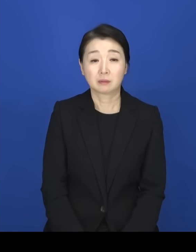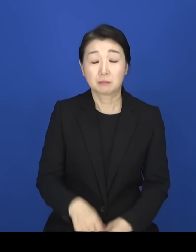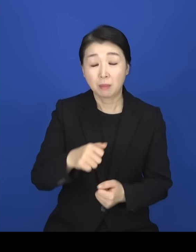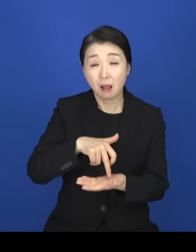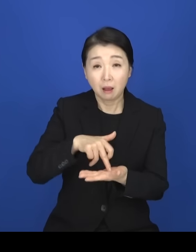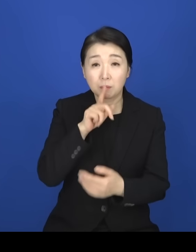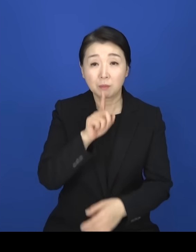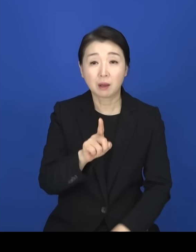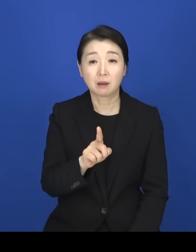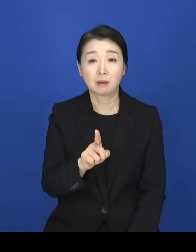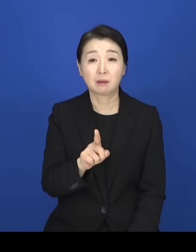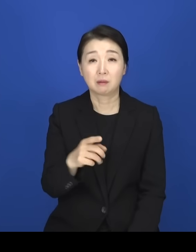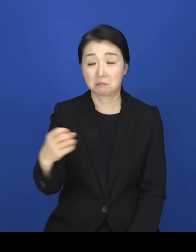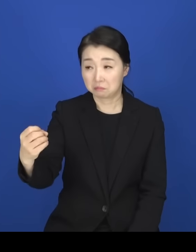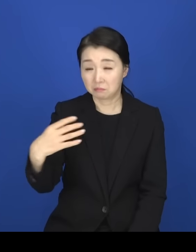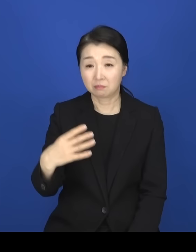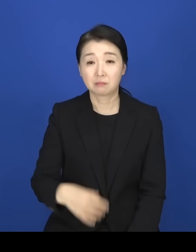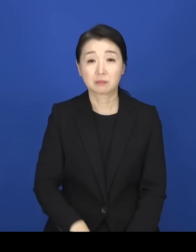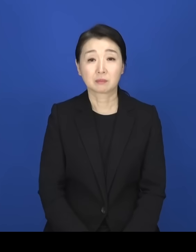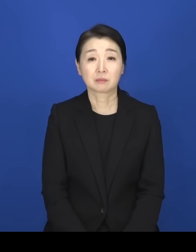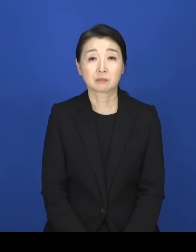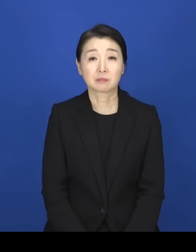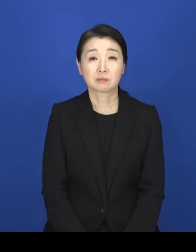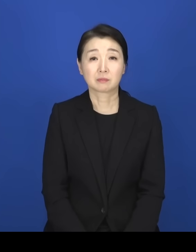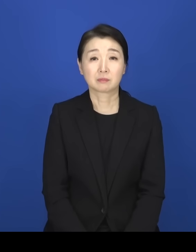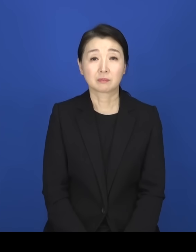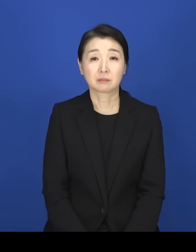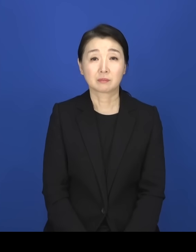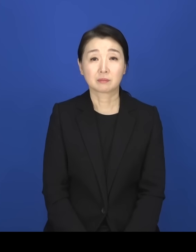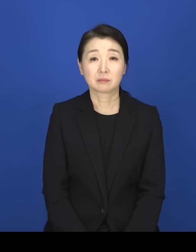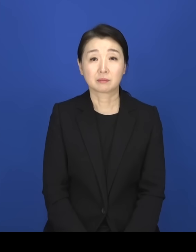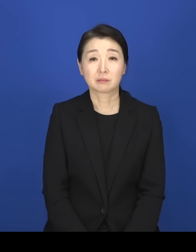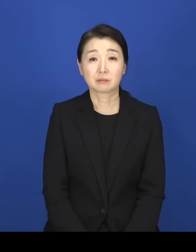거예요. 그 얘기를 하신 거예요. 그래서